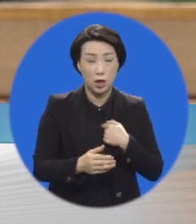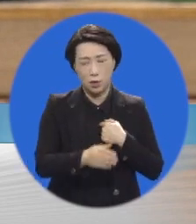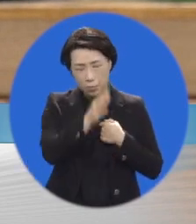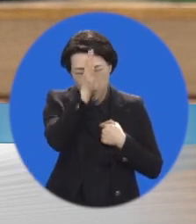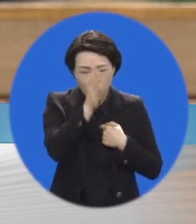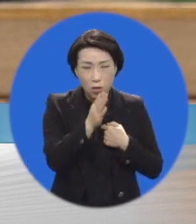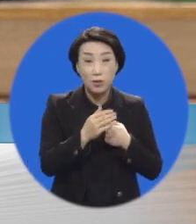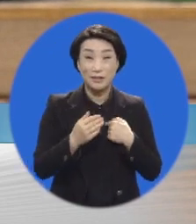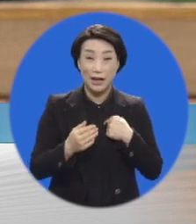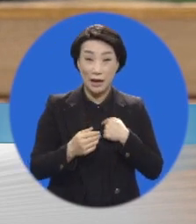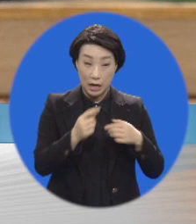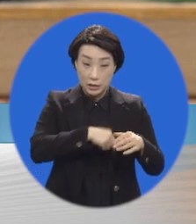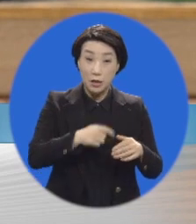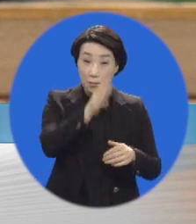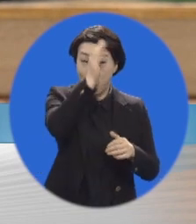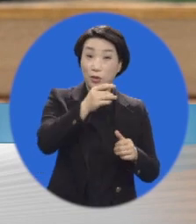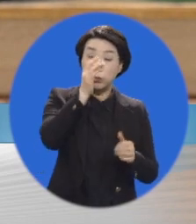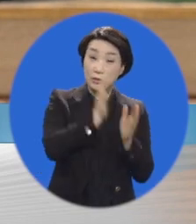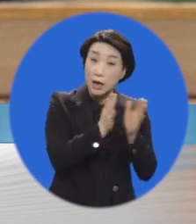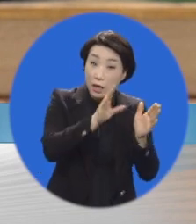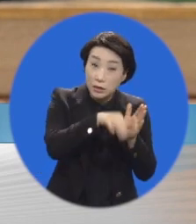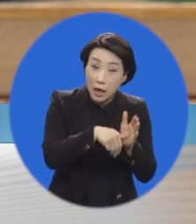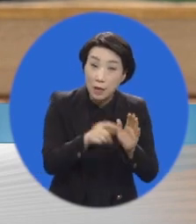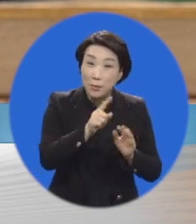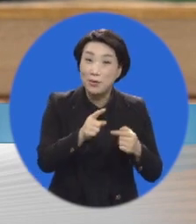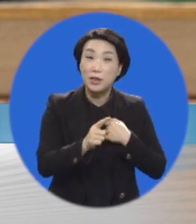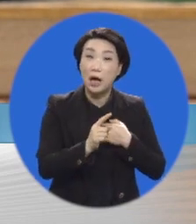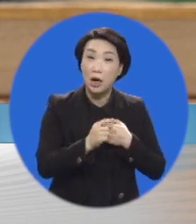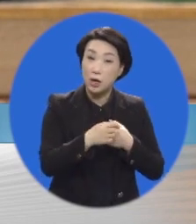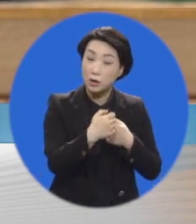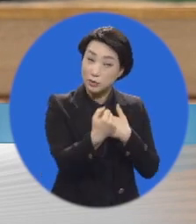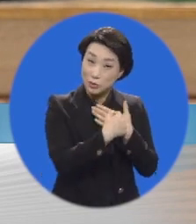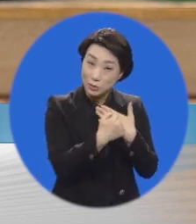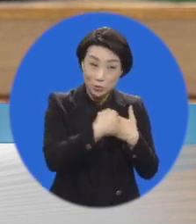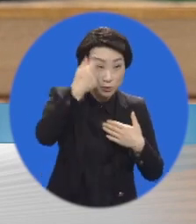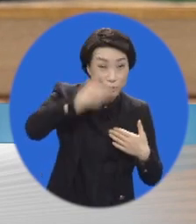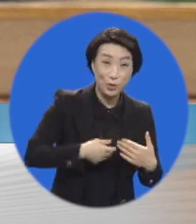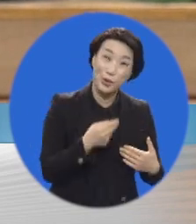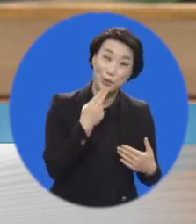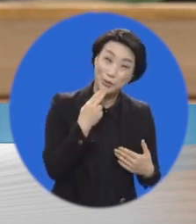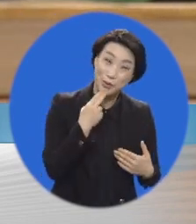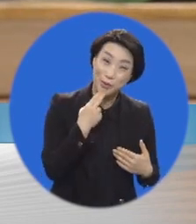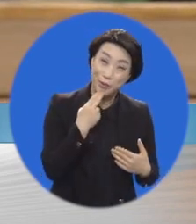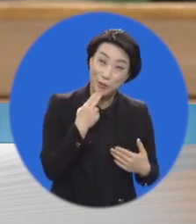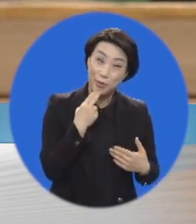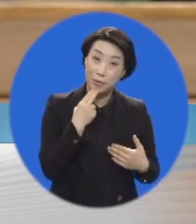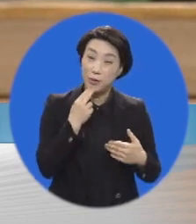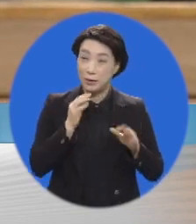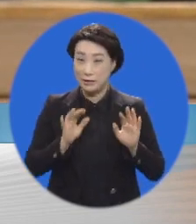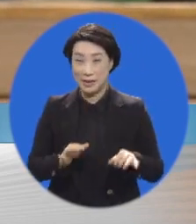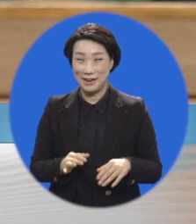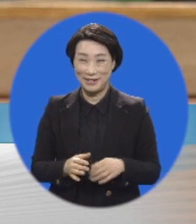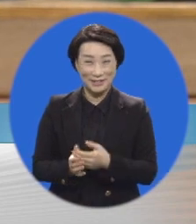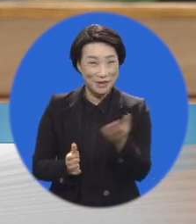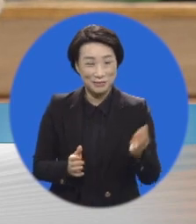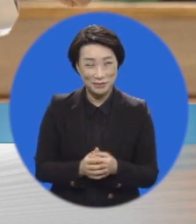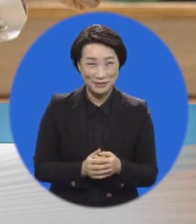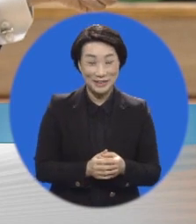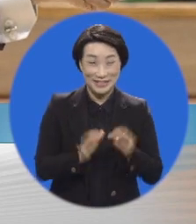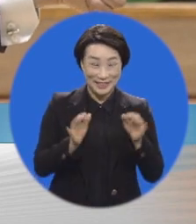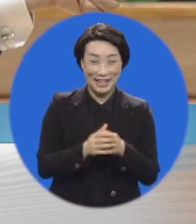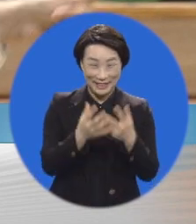병이 내게 들어올 때도 나보고 신고를 안 해요. 예. 이마에 신고를